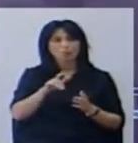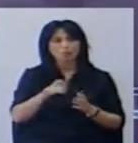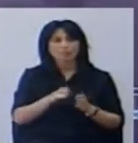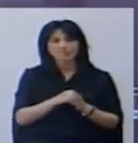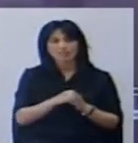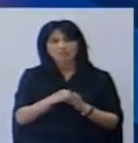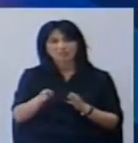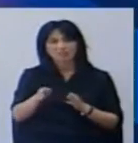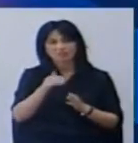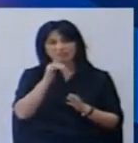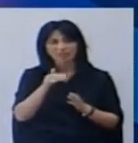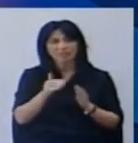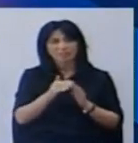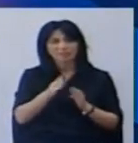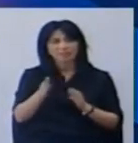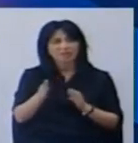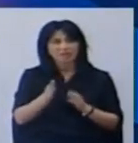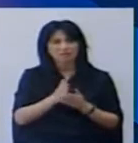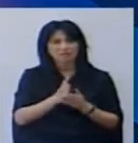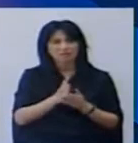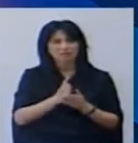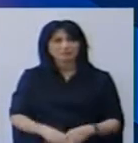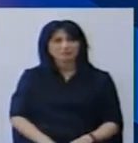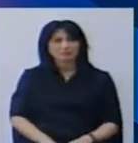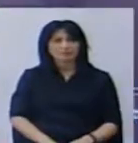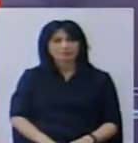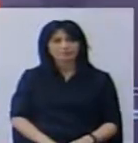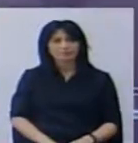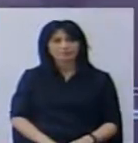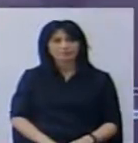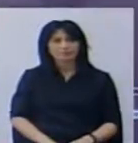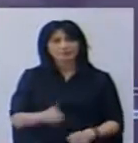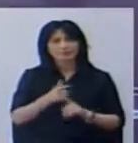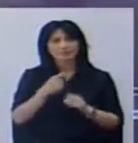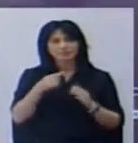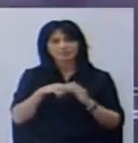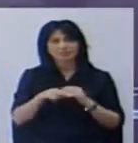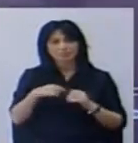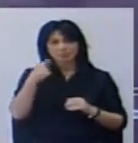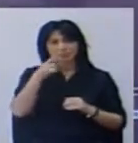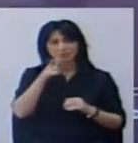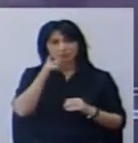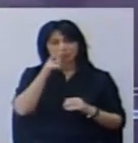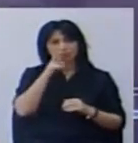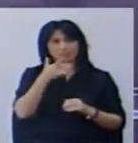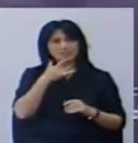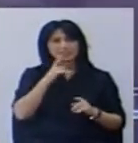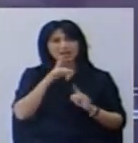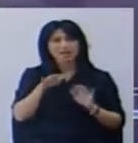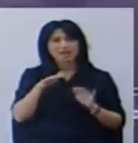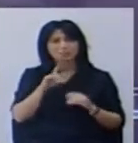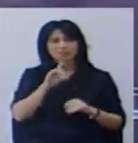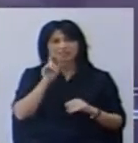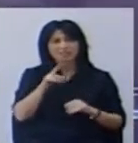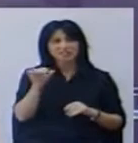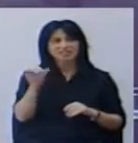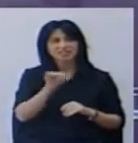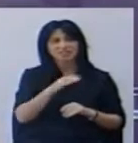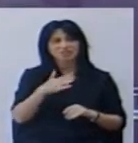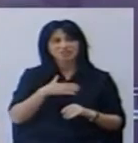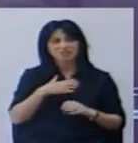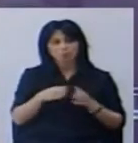გაწვდენაზე მეორე ბინა აქვს. დიახ, ამის გამო ძალიან გთხოვთ, ამის გამო მე პირადად ქუთაისის საკრებულოში წელიწად ნახევარი